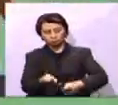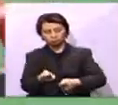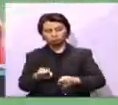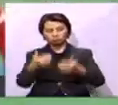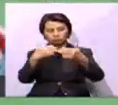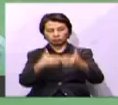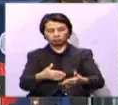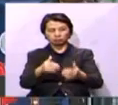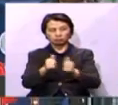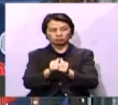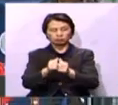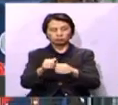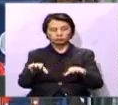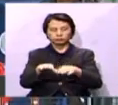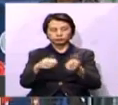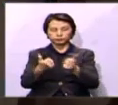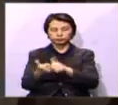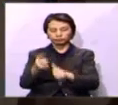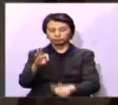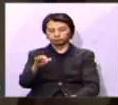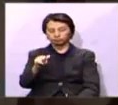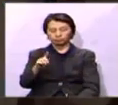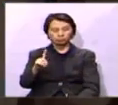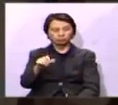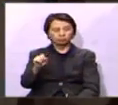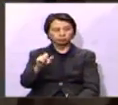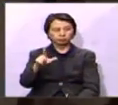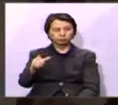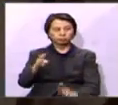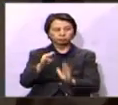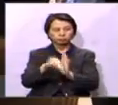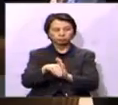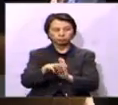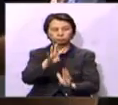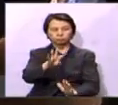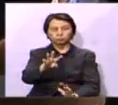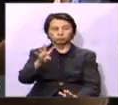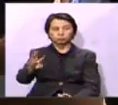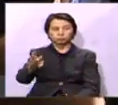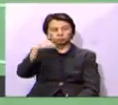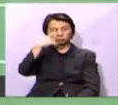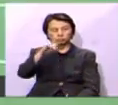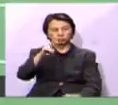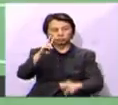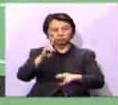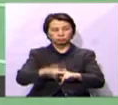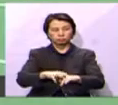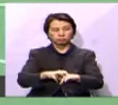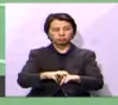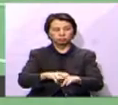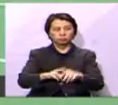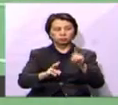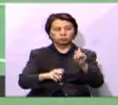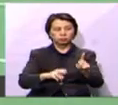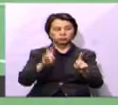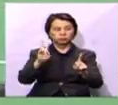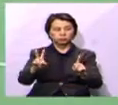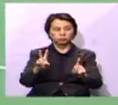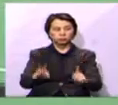penalti yang disempurnakan Faizal Sa'ri pada minit ke-44 bagi kedudukan